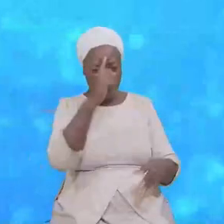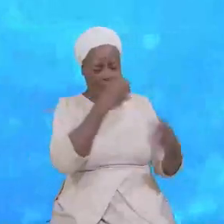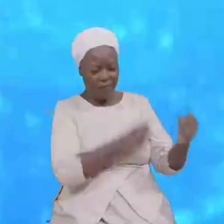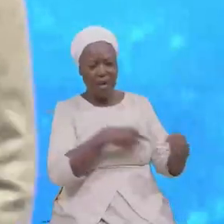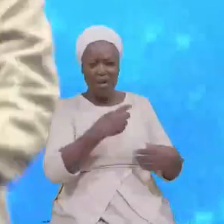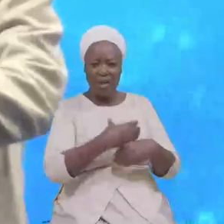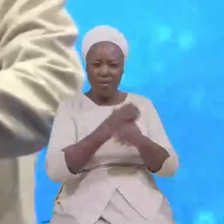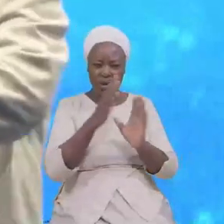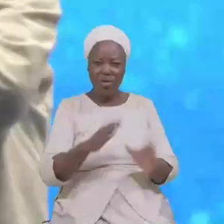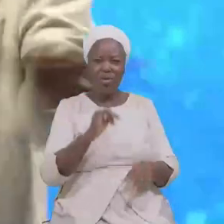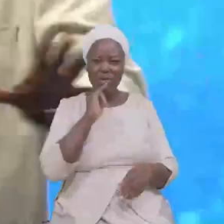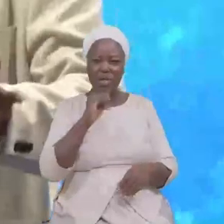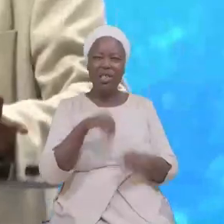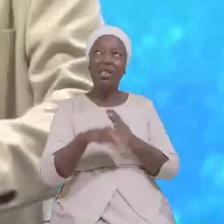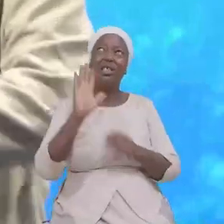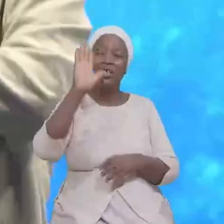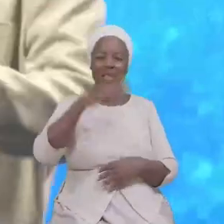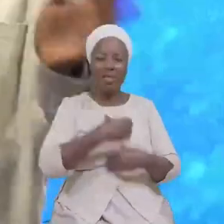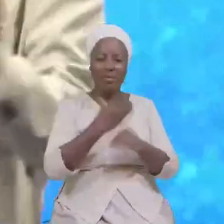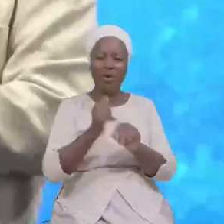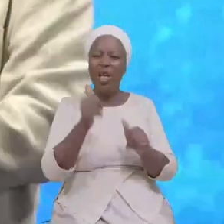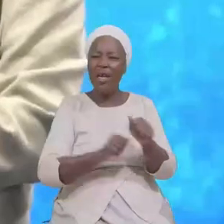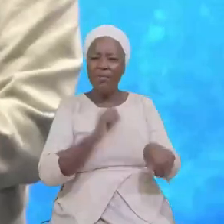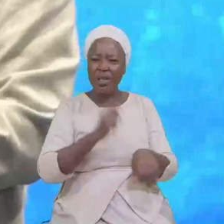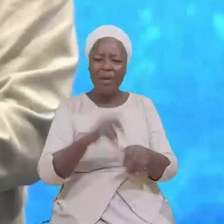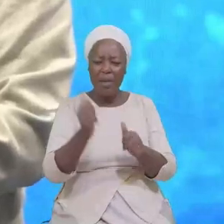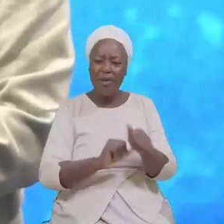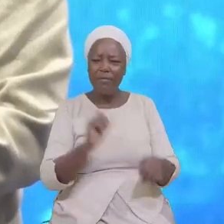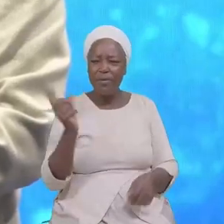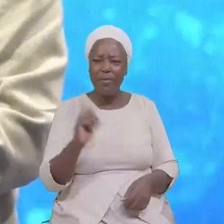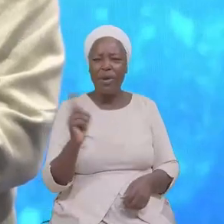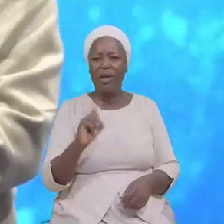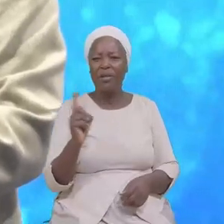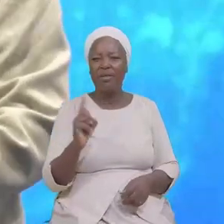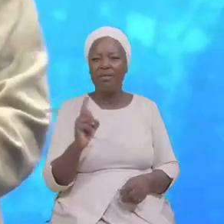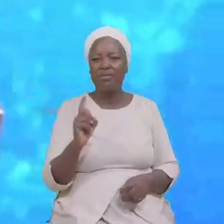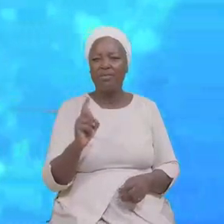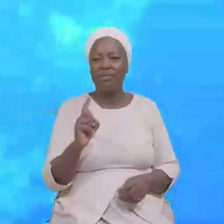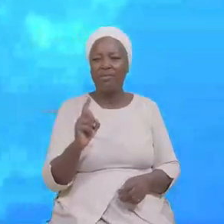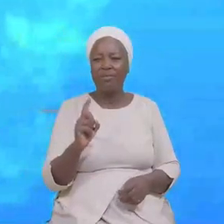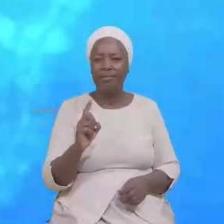Le Créateur est dans sa création à tout moment et partout.